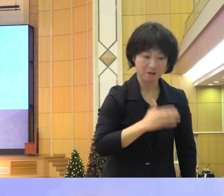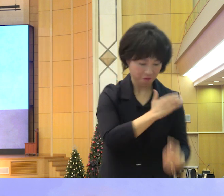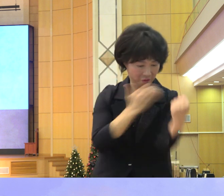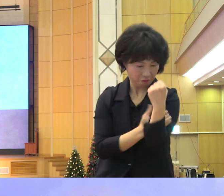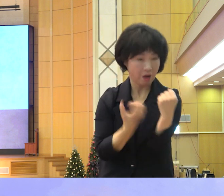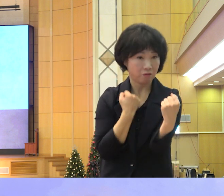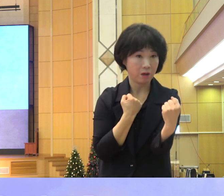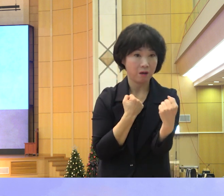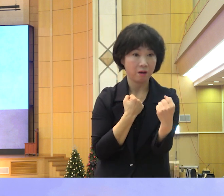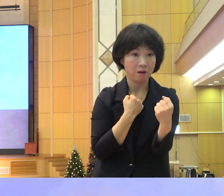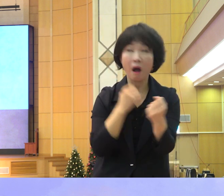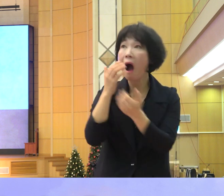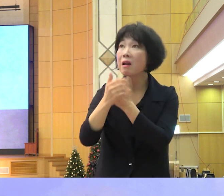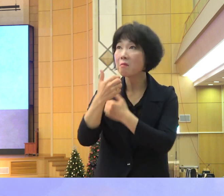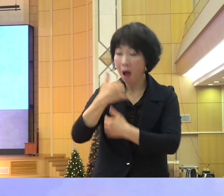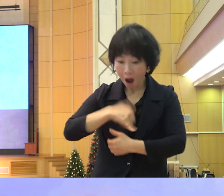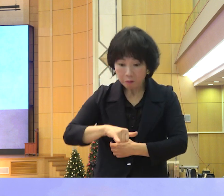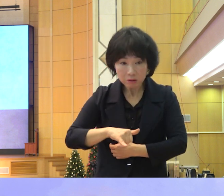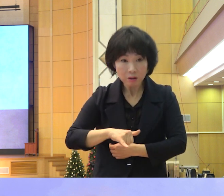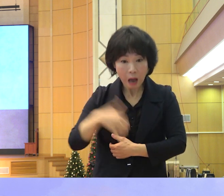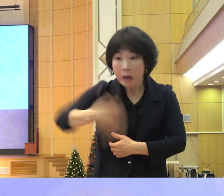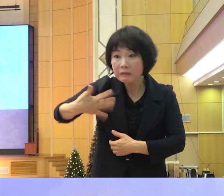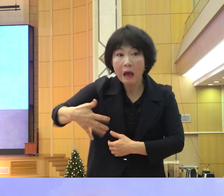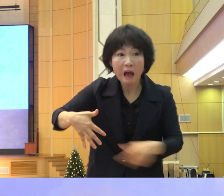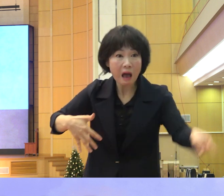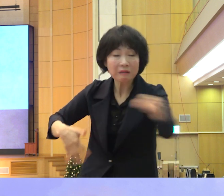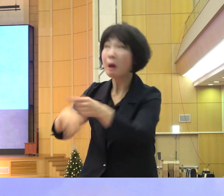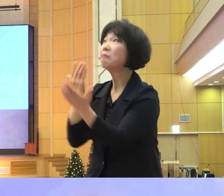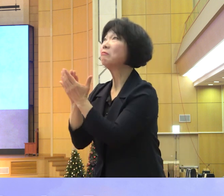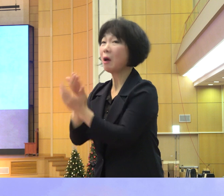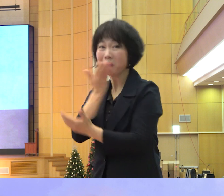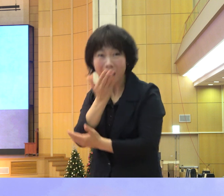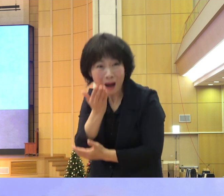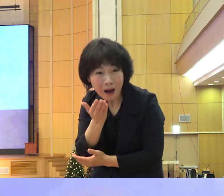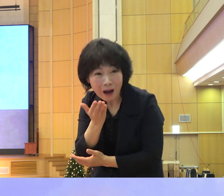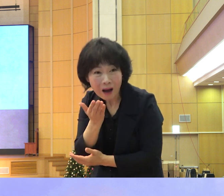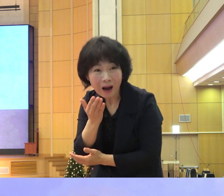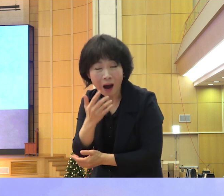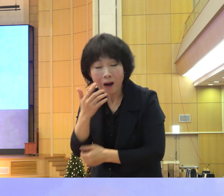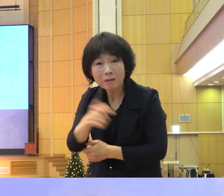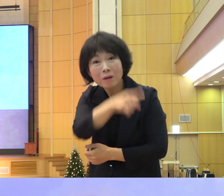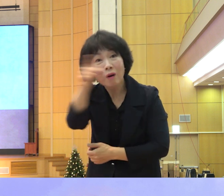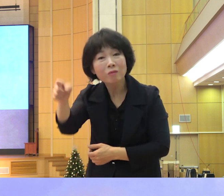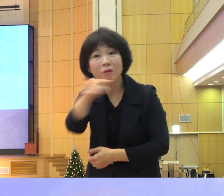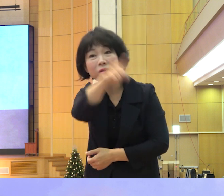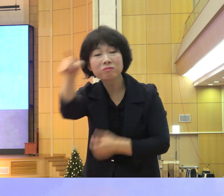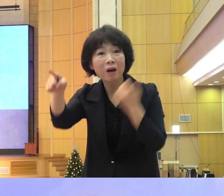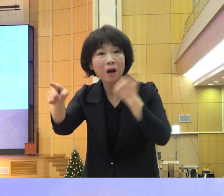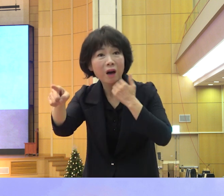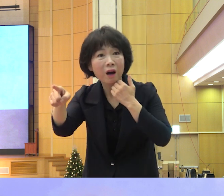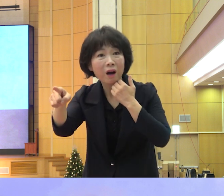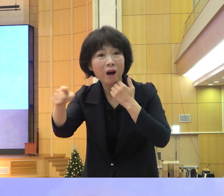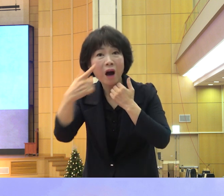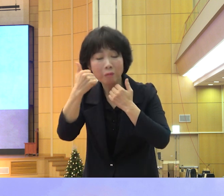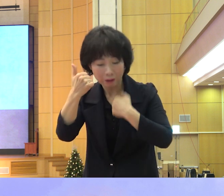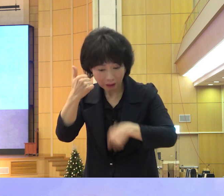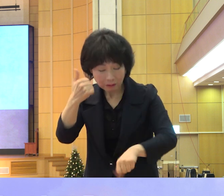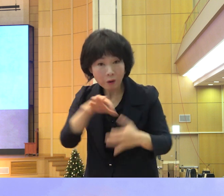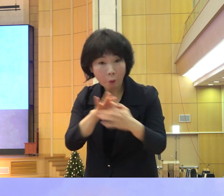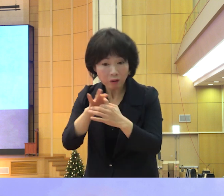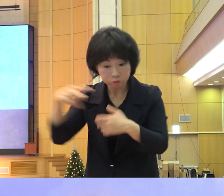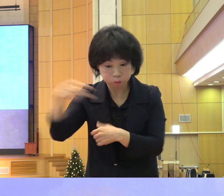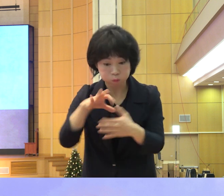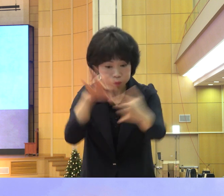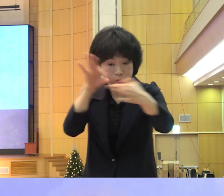보세요. 아무리 진짜 돈을 쌓을 것이 없도록 많이 쌓아놓은 부자라 하더라도 아무런 관계가 없는